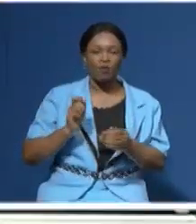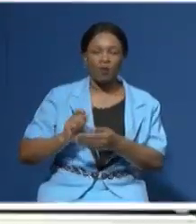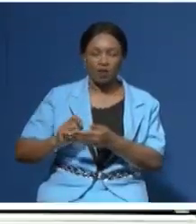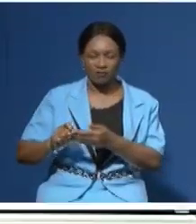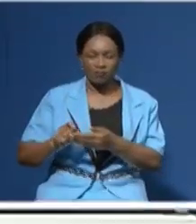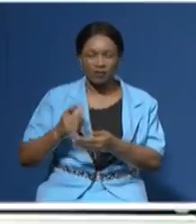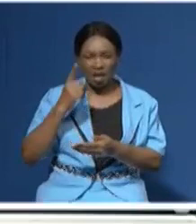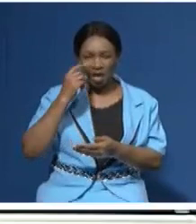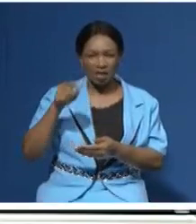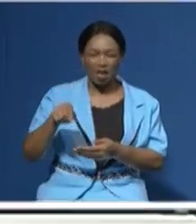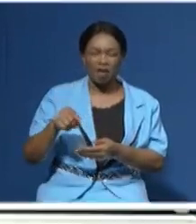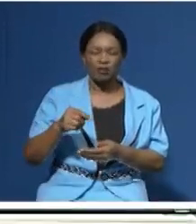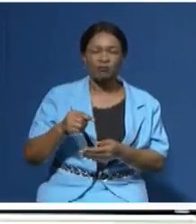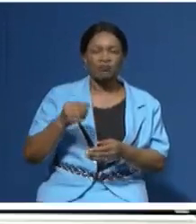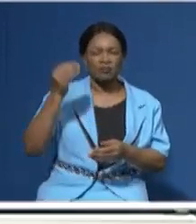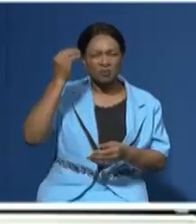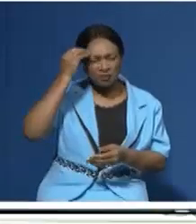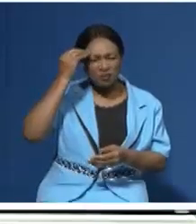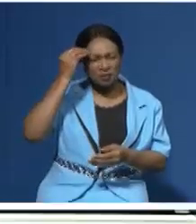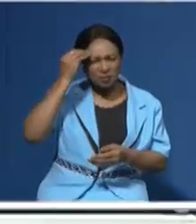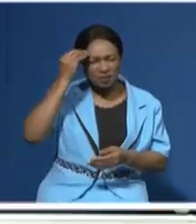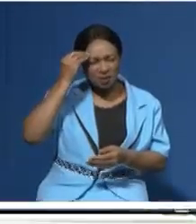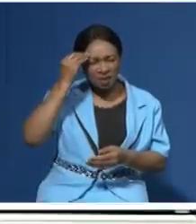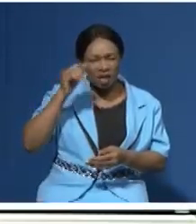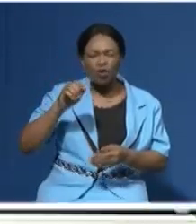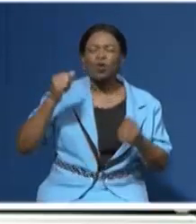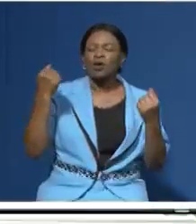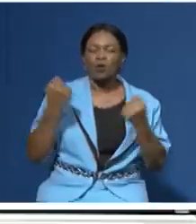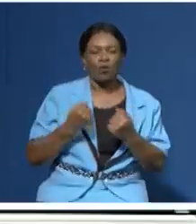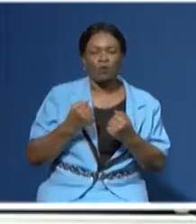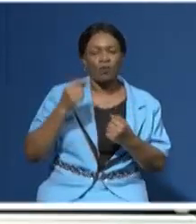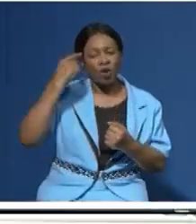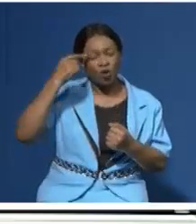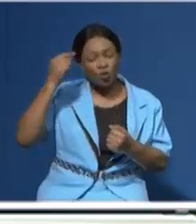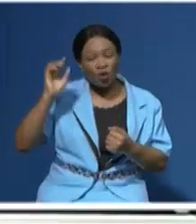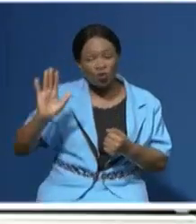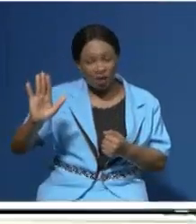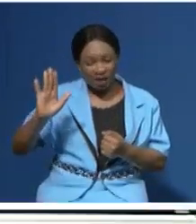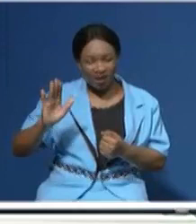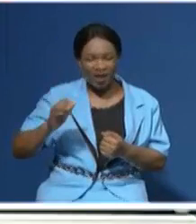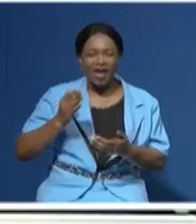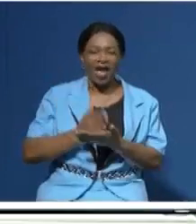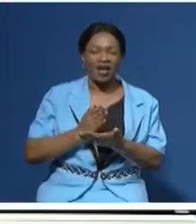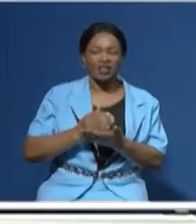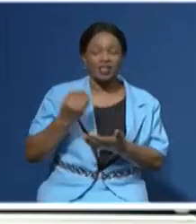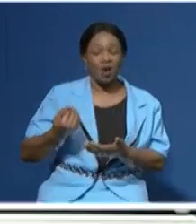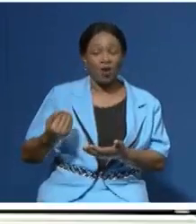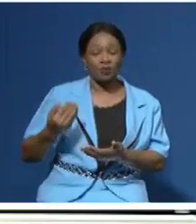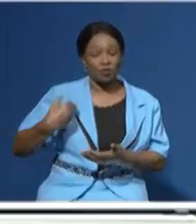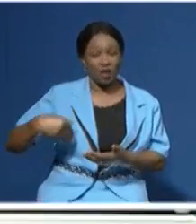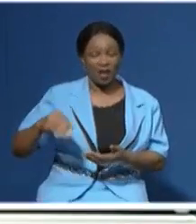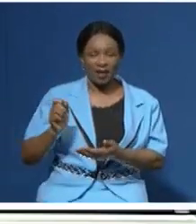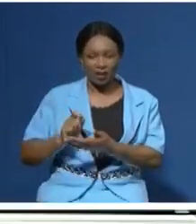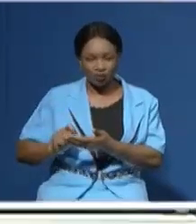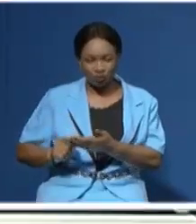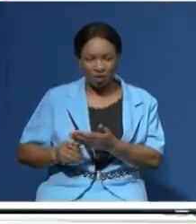somo hilo iliyojengeka vichwani mwao kuwa ni gumu kuling'amua. Ndoto yake ni kuhakikisha watoto wa Kitanzania wanaokwenda shule